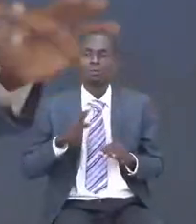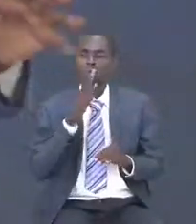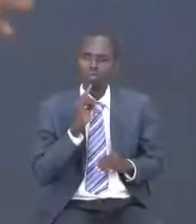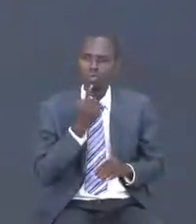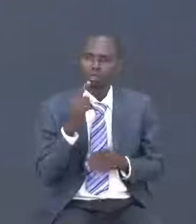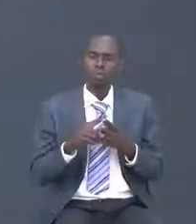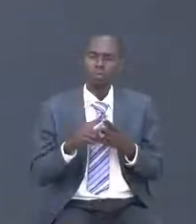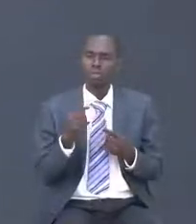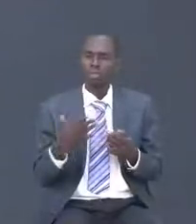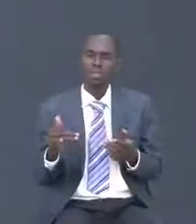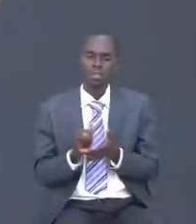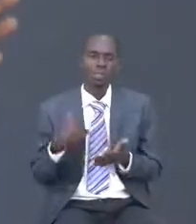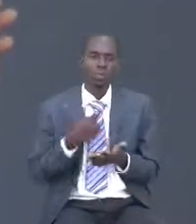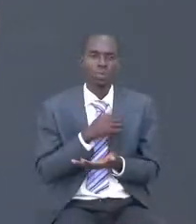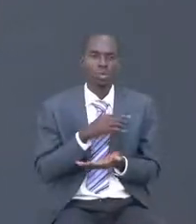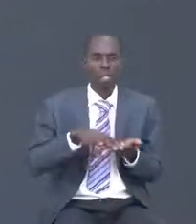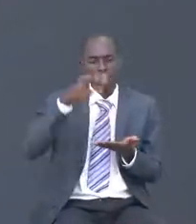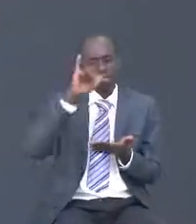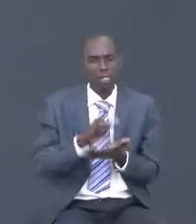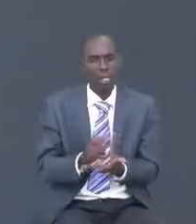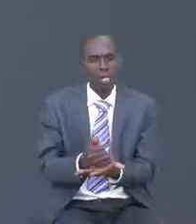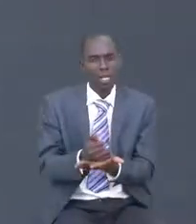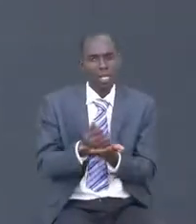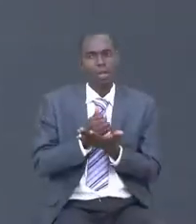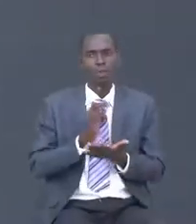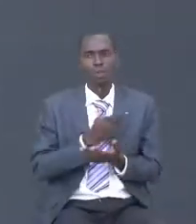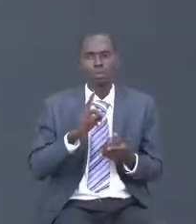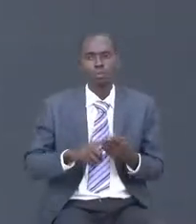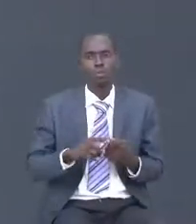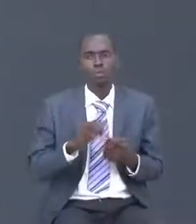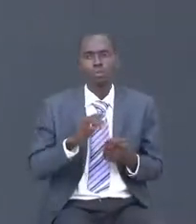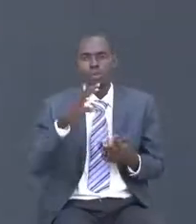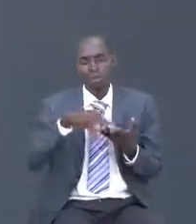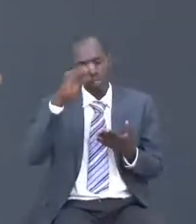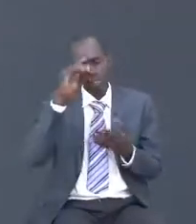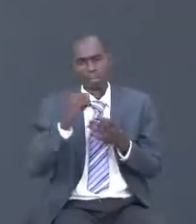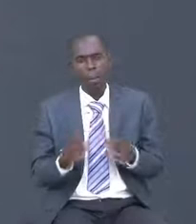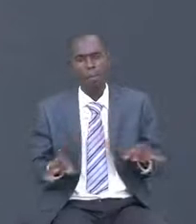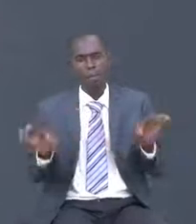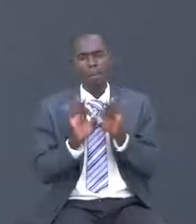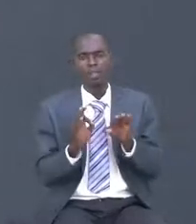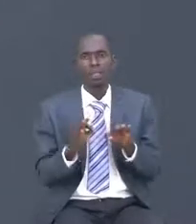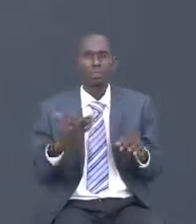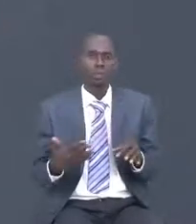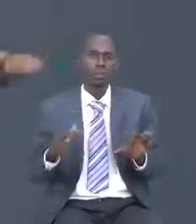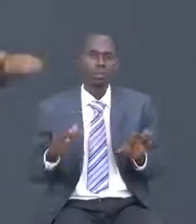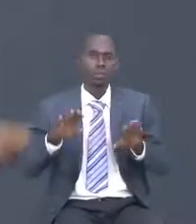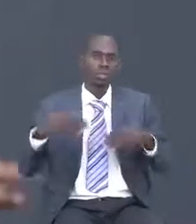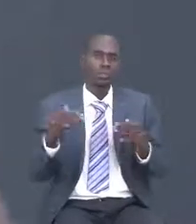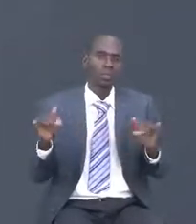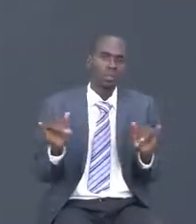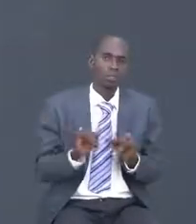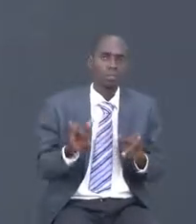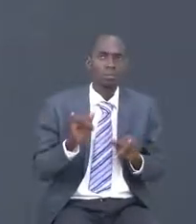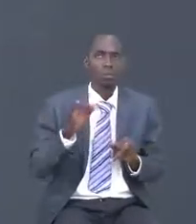même manière, nous nous adonnons aux choses que nous apprenons, qui nous amènent à connaître des choses fondamentales. Nous